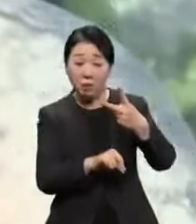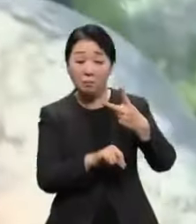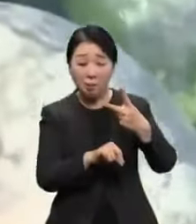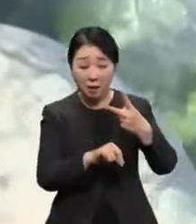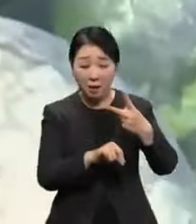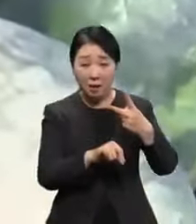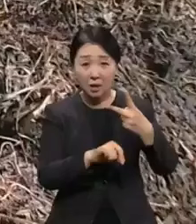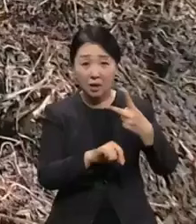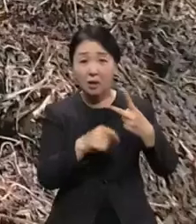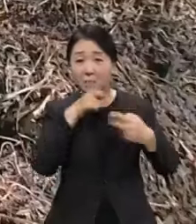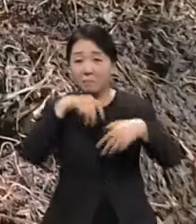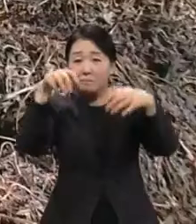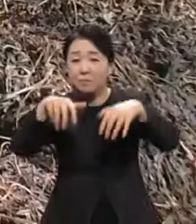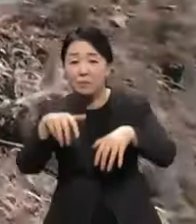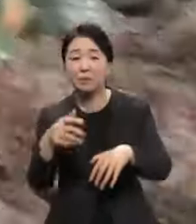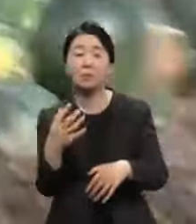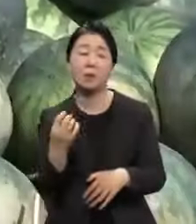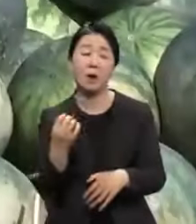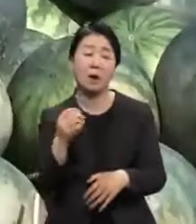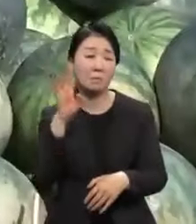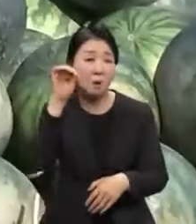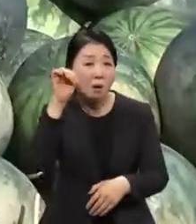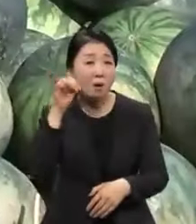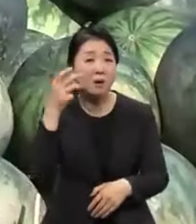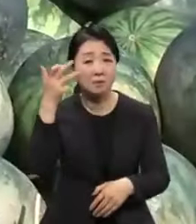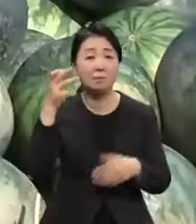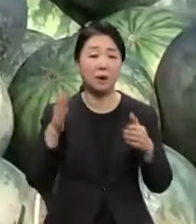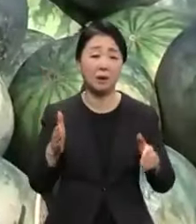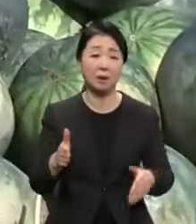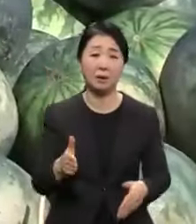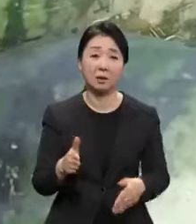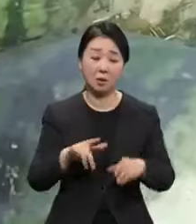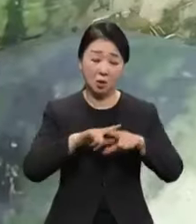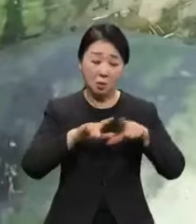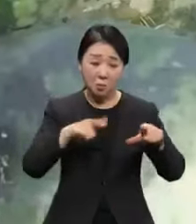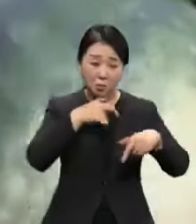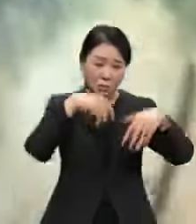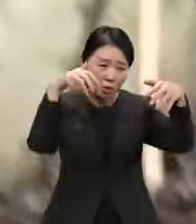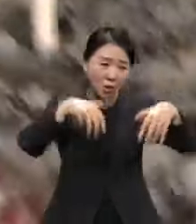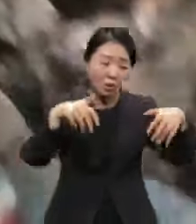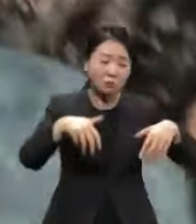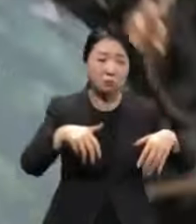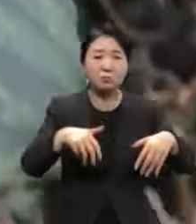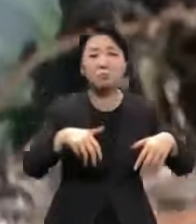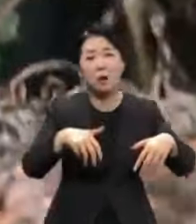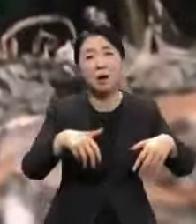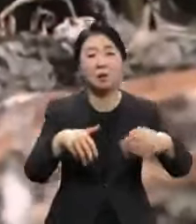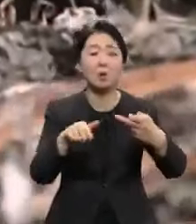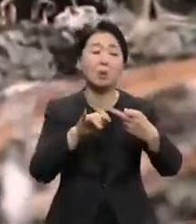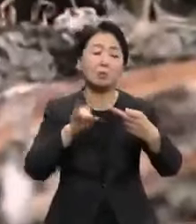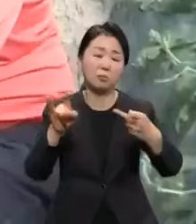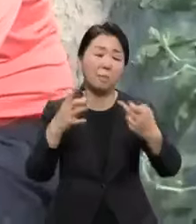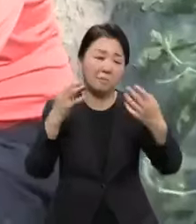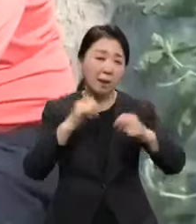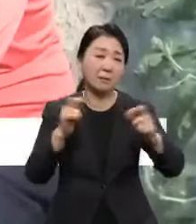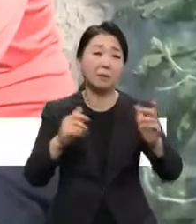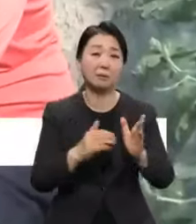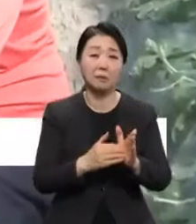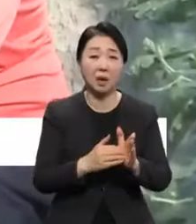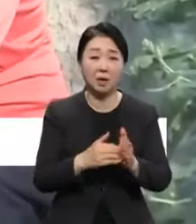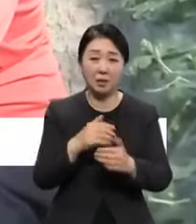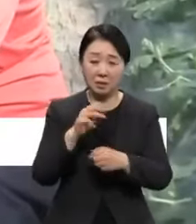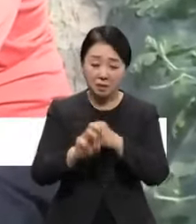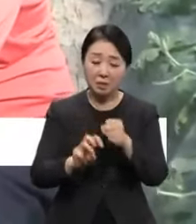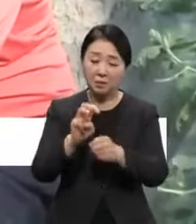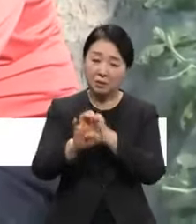하만의 비가 온 건 18일입니다 평년 강수일의 최대 12배가 넘습니다 30년 40 농사